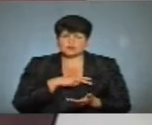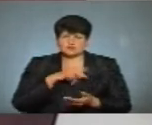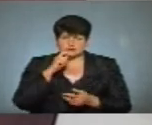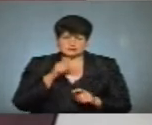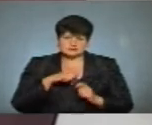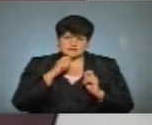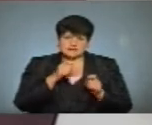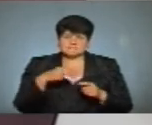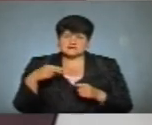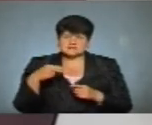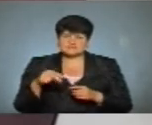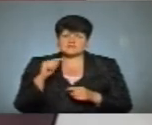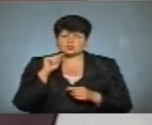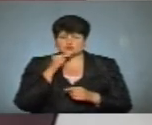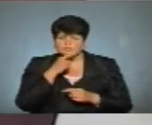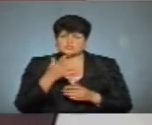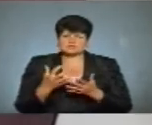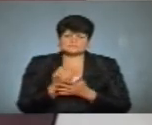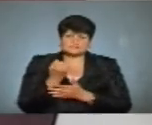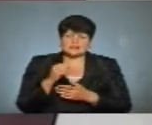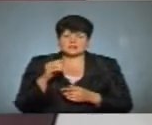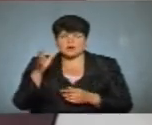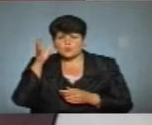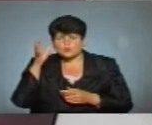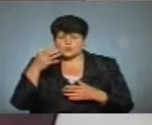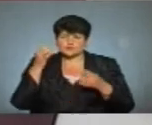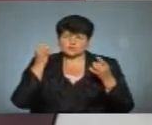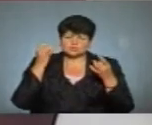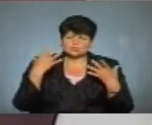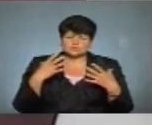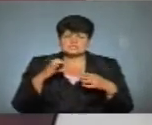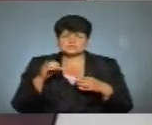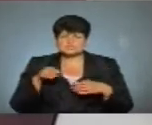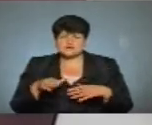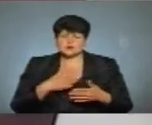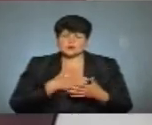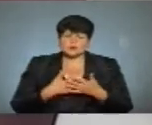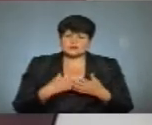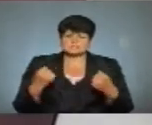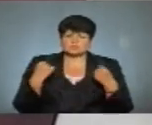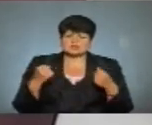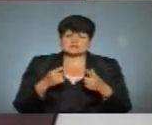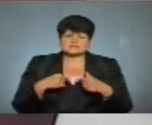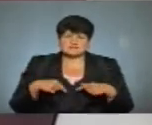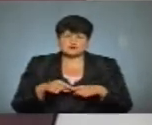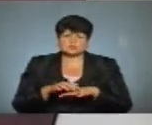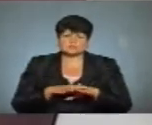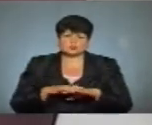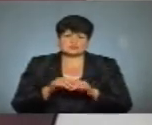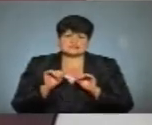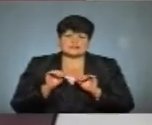за досягнення в економічній, науковій, соціально-культурній, військовій, державній, громадській, спортивній сферах суспільної